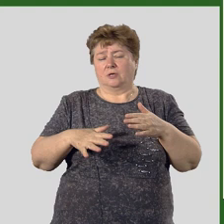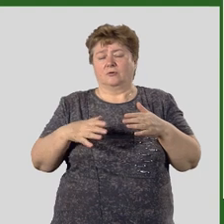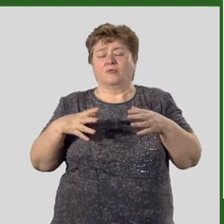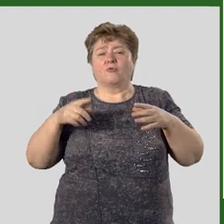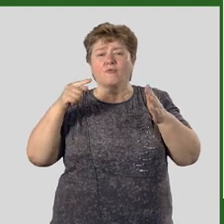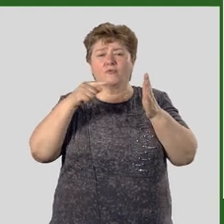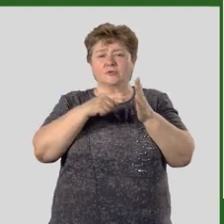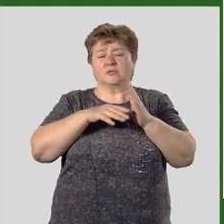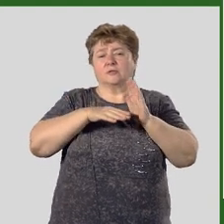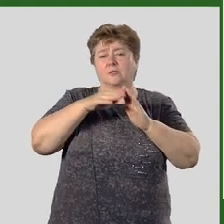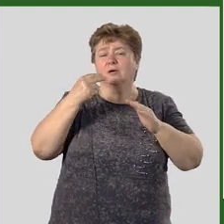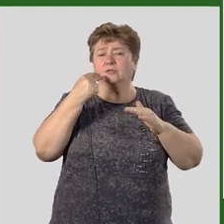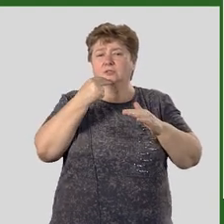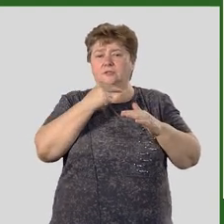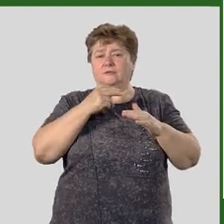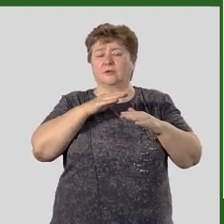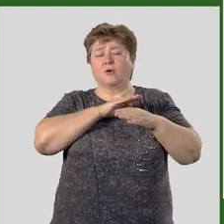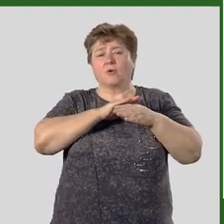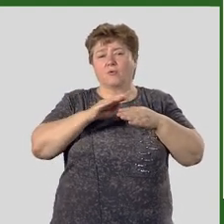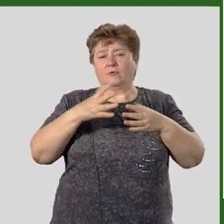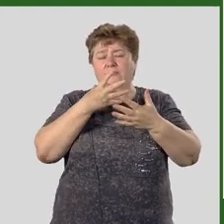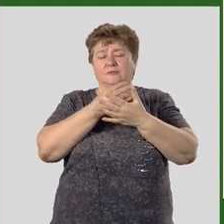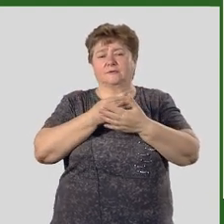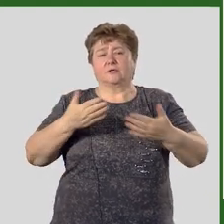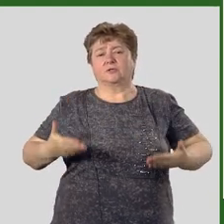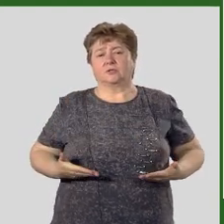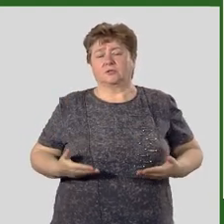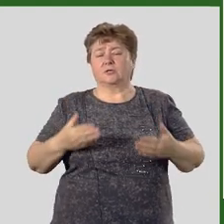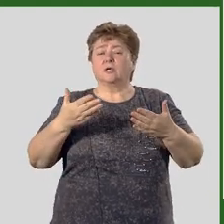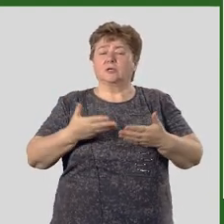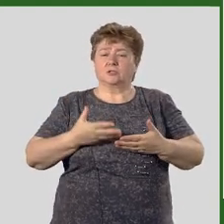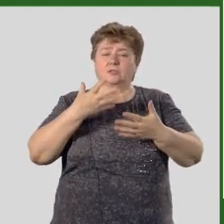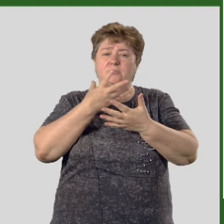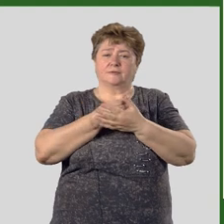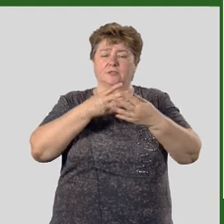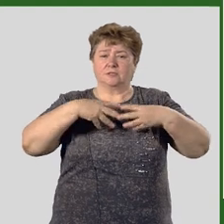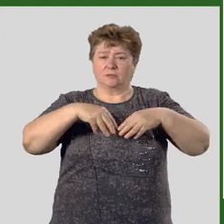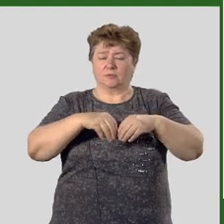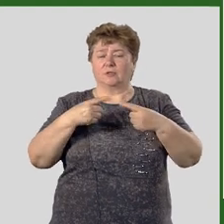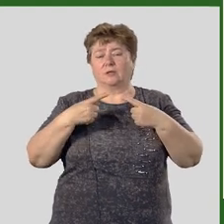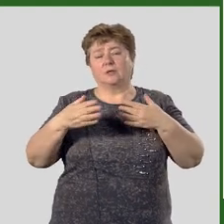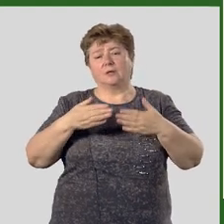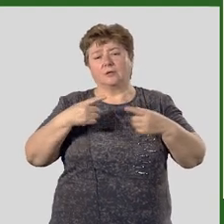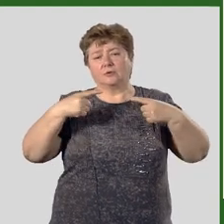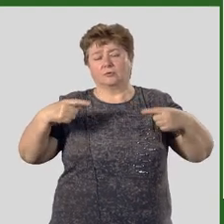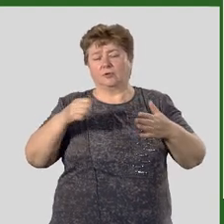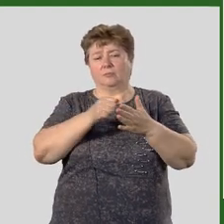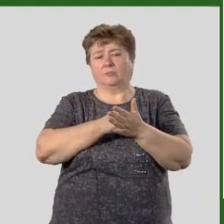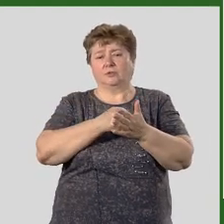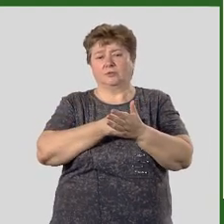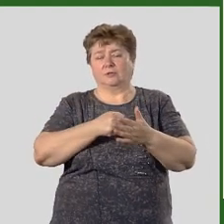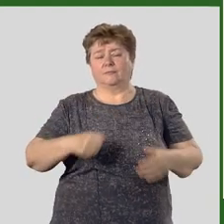в целях повышения качества и уровня своей жизни, жизни своей семьи или другим